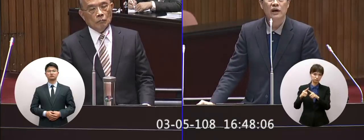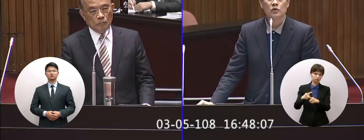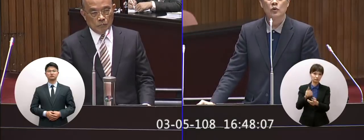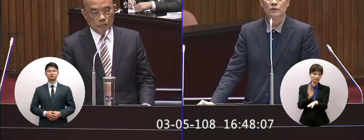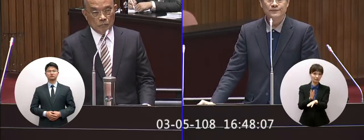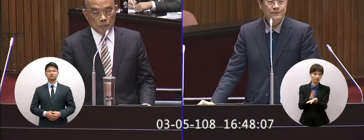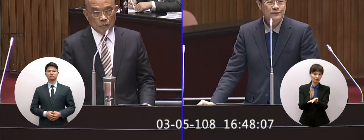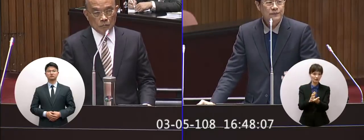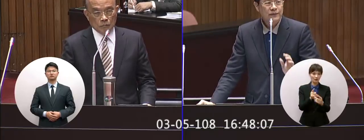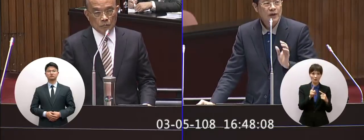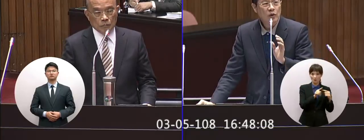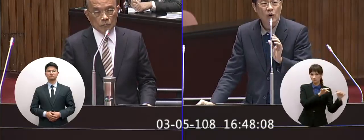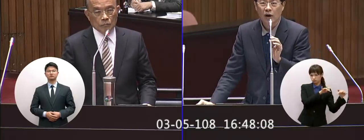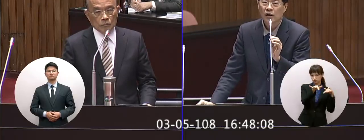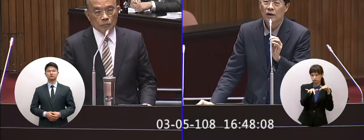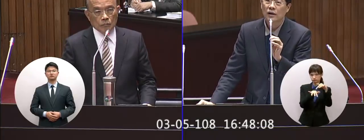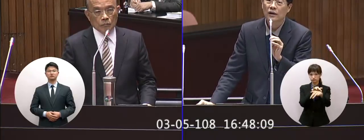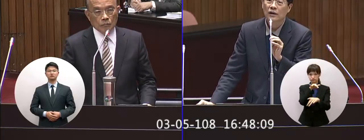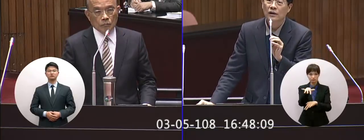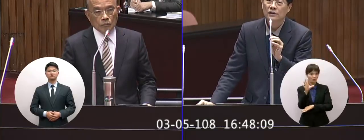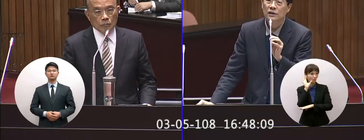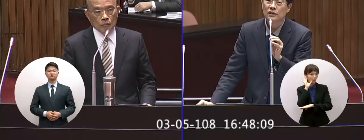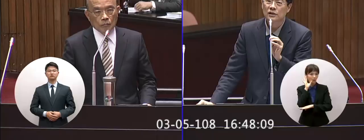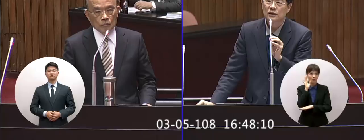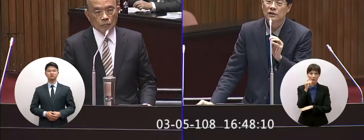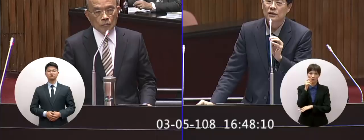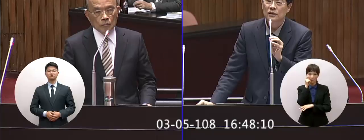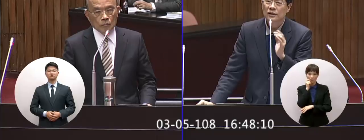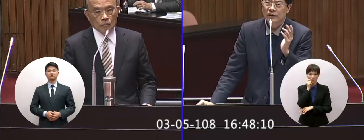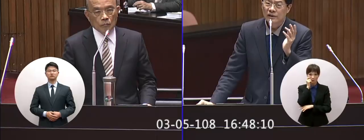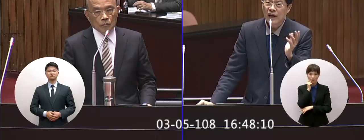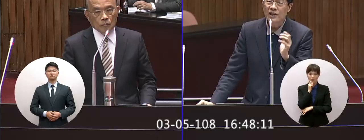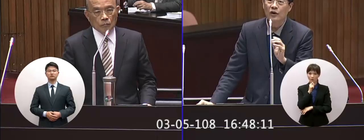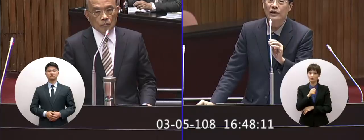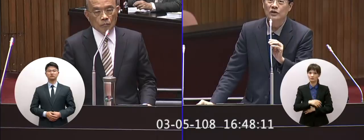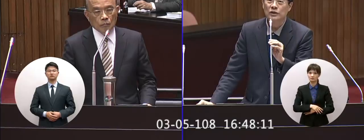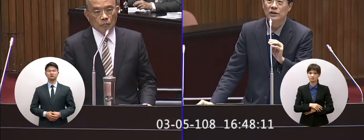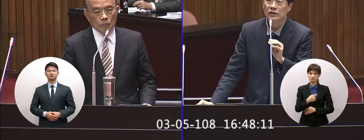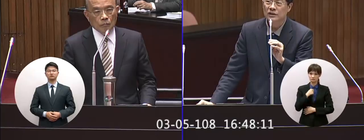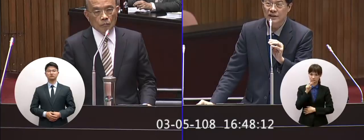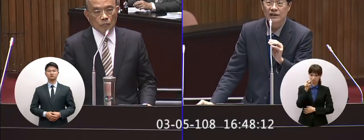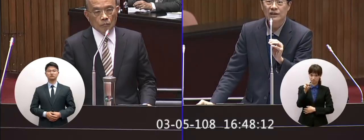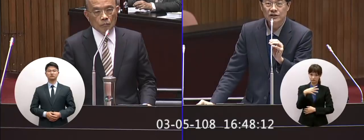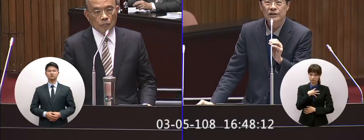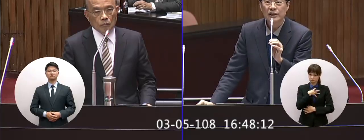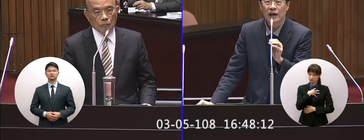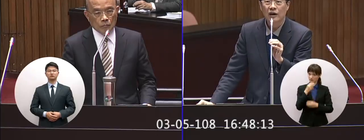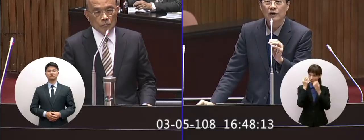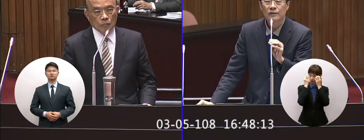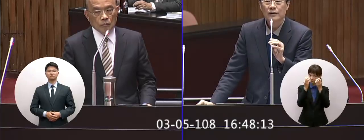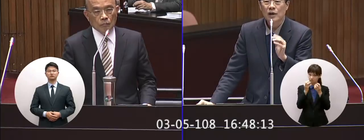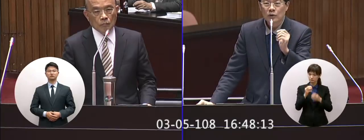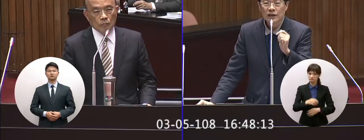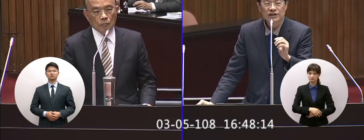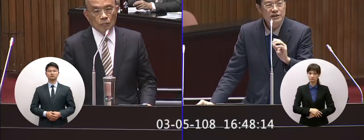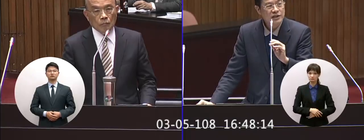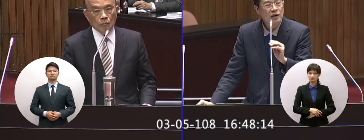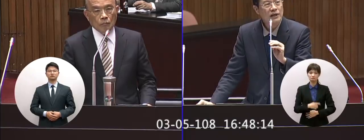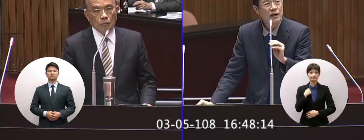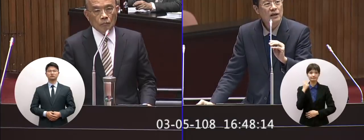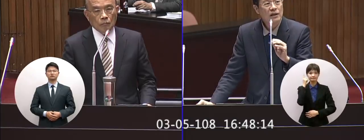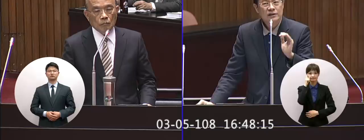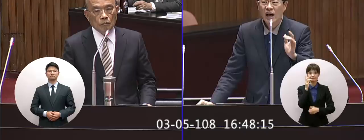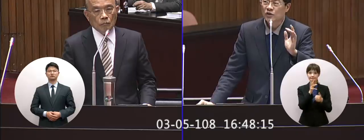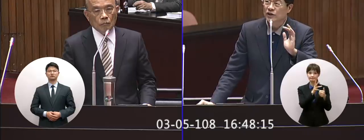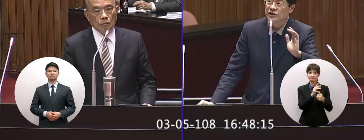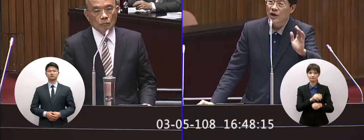非常非常多，哇，这个看到了也觉得相当的惊讶哈。那我想请